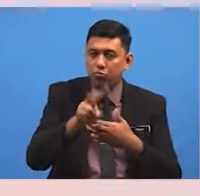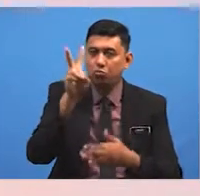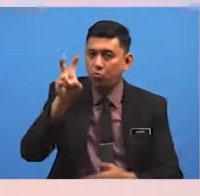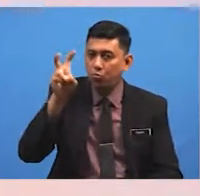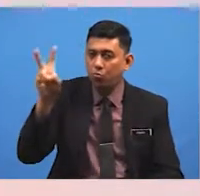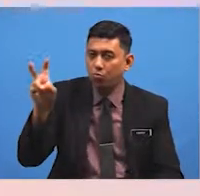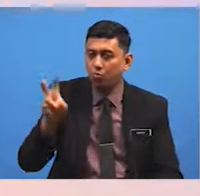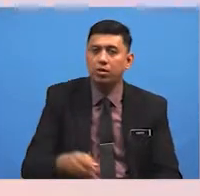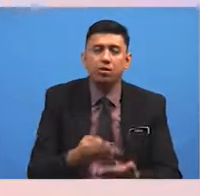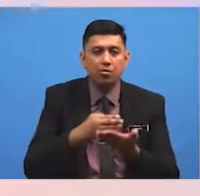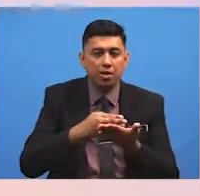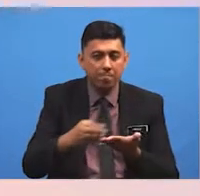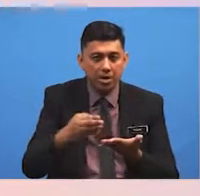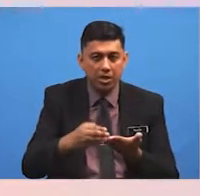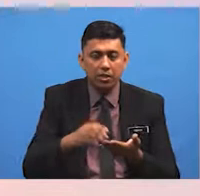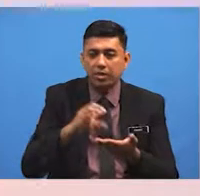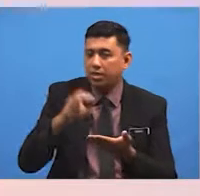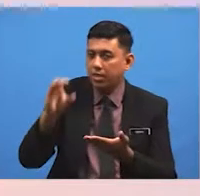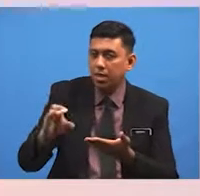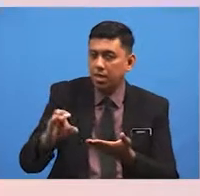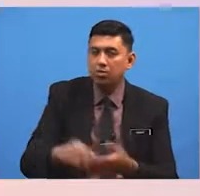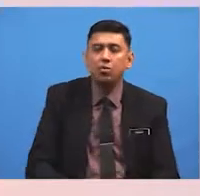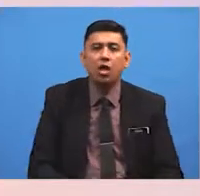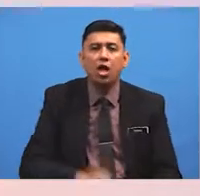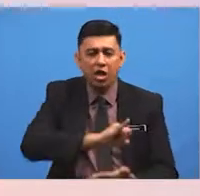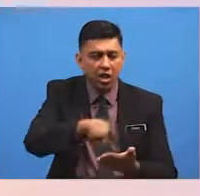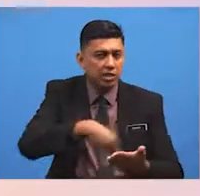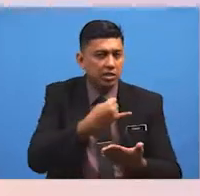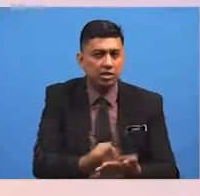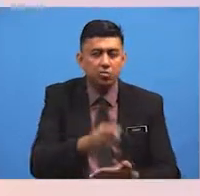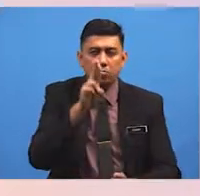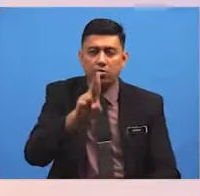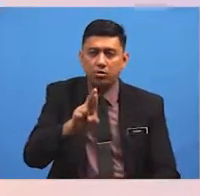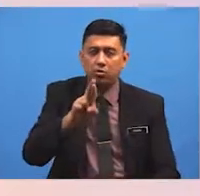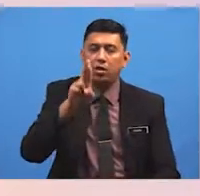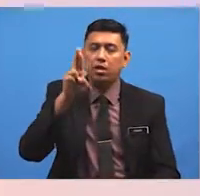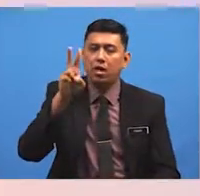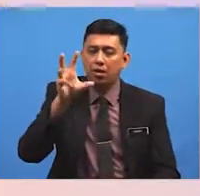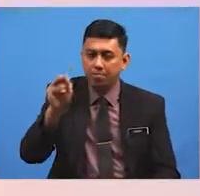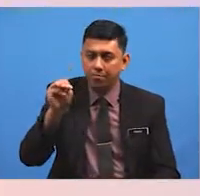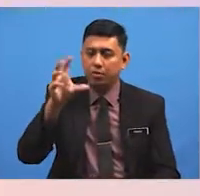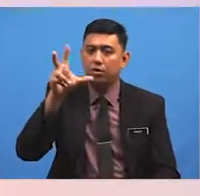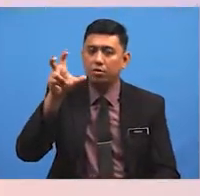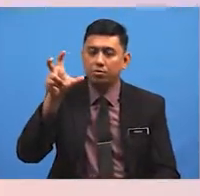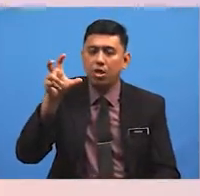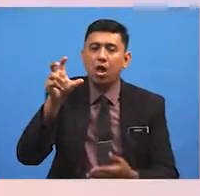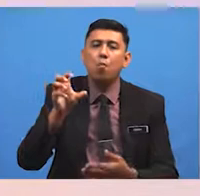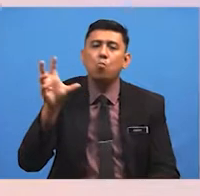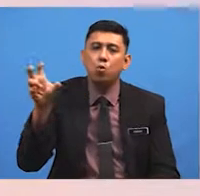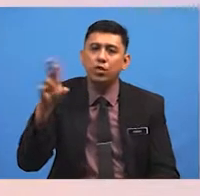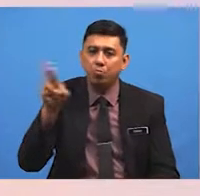2009 qicunay butik Hamza berjumlah Alem Rp30.000 perkara inilah